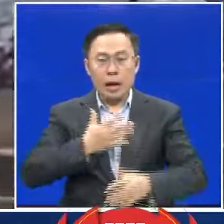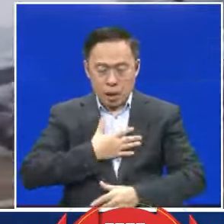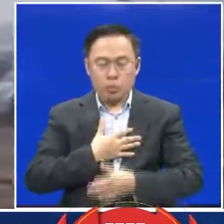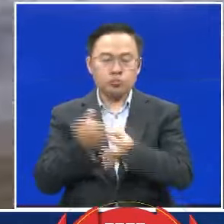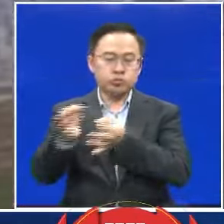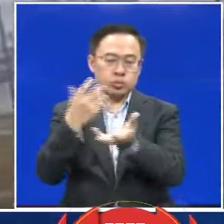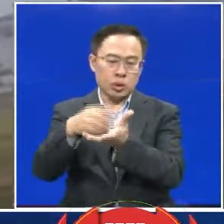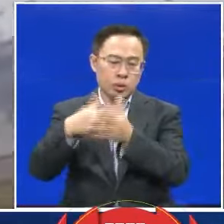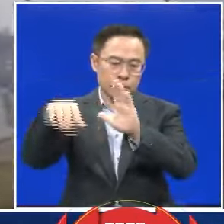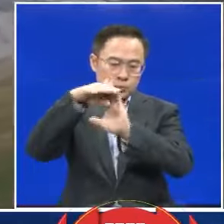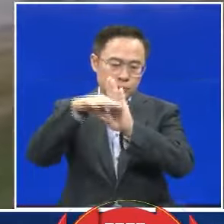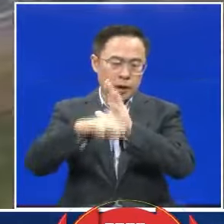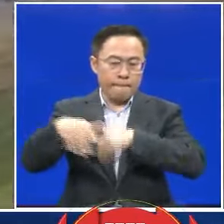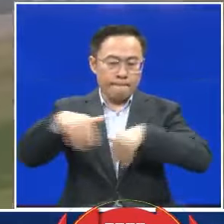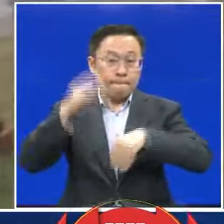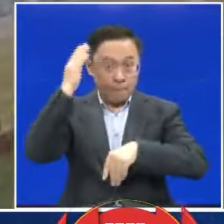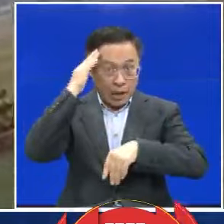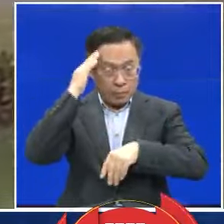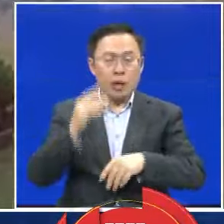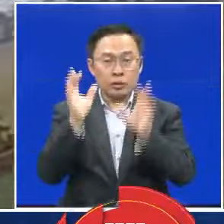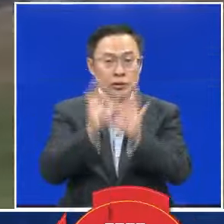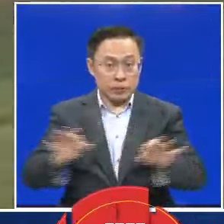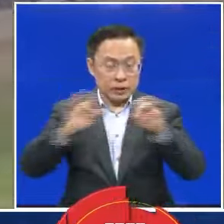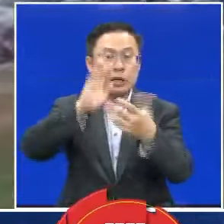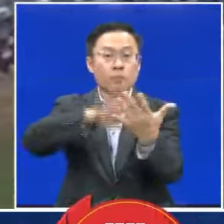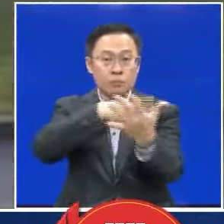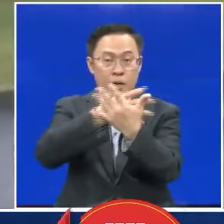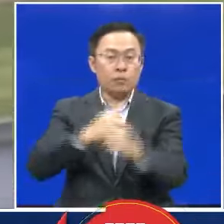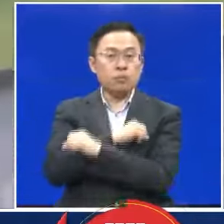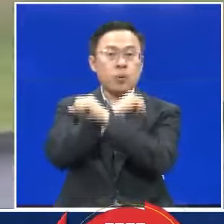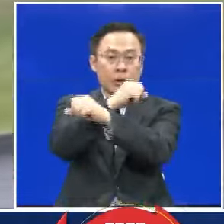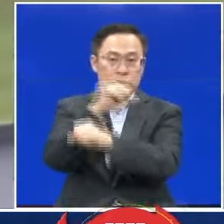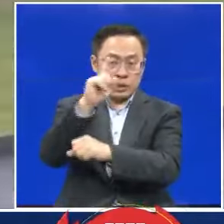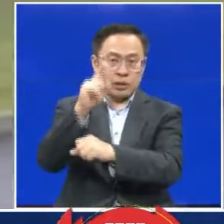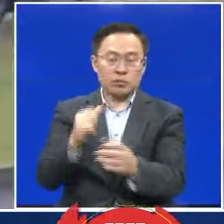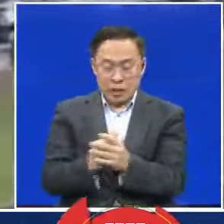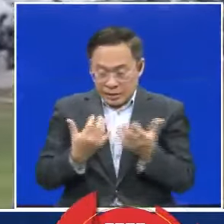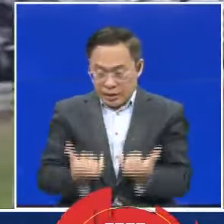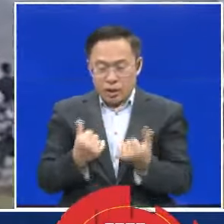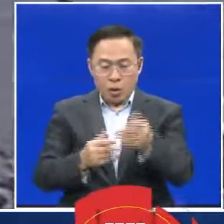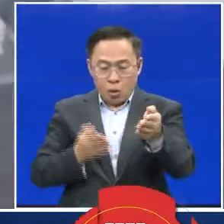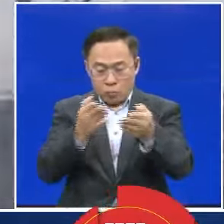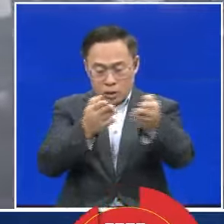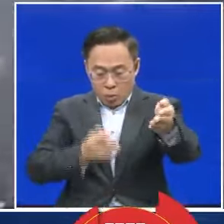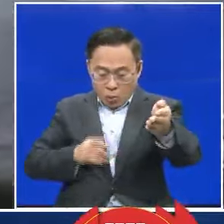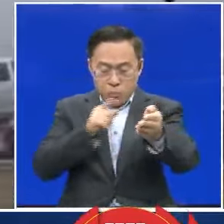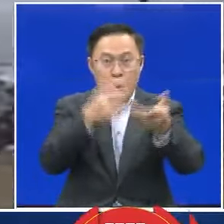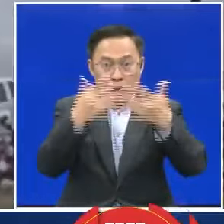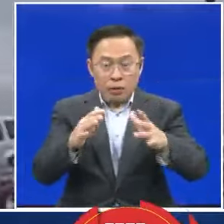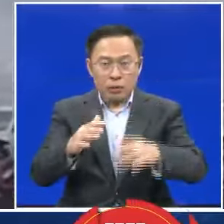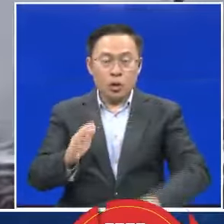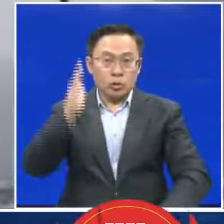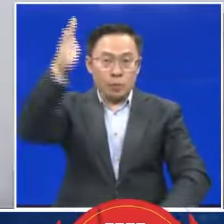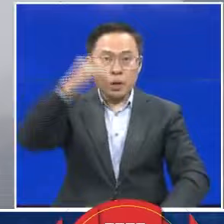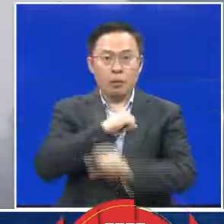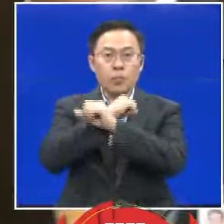งที่มันเคยเกิดขึ้นแล้วไม่เกิดขึ้นอีกอันนี้ก็จะเป็นสิ่งที่สำคัญนะครับก็ขอฟังทางกองทัพก่อนนะครับแล้วผมคิดว่าค